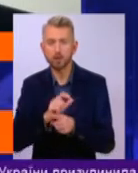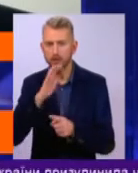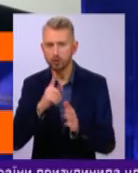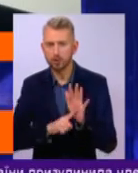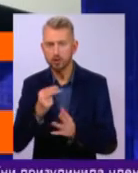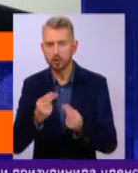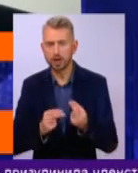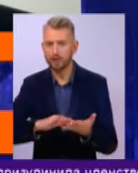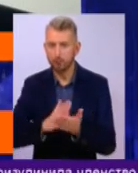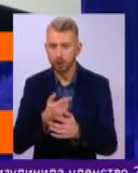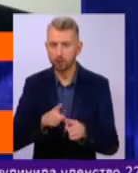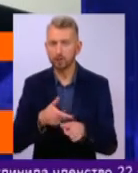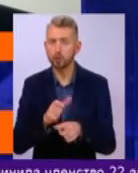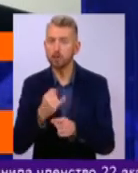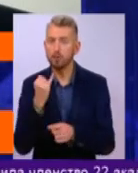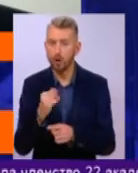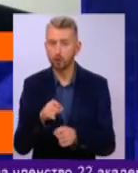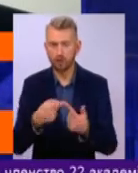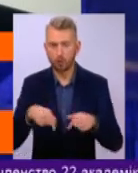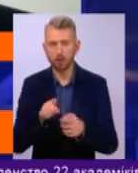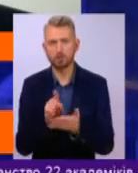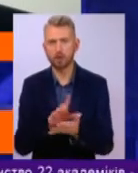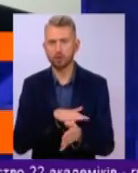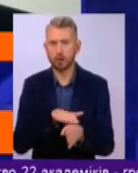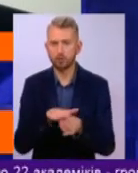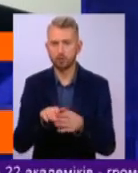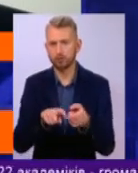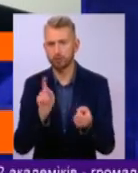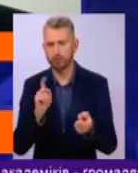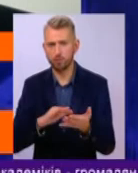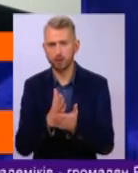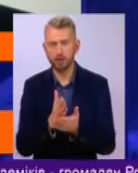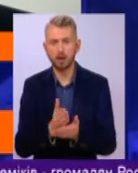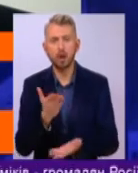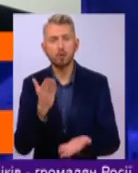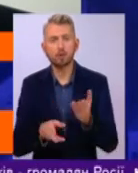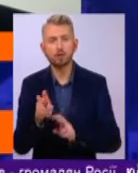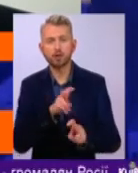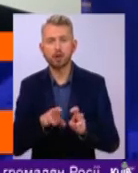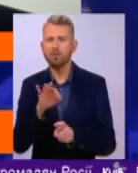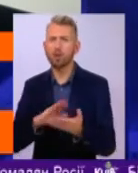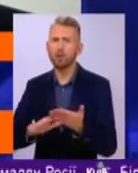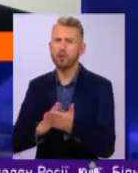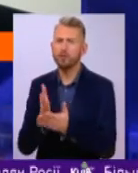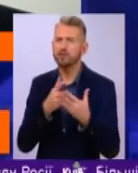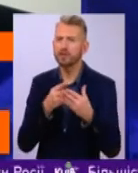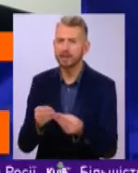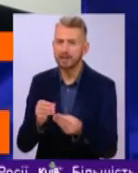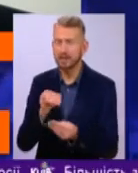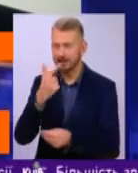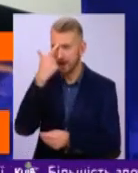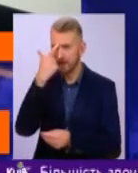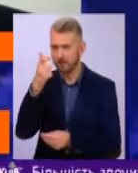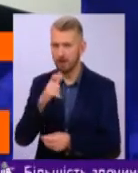гратися в політику. А це дуже погано, бо цей орган має бути все-таки абсолютно аполітичним. Пане Тарасе, про політичний тиск якраз і